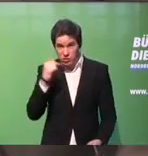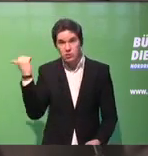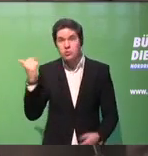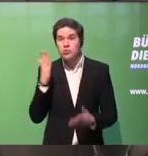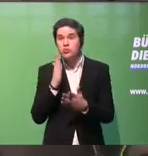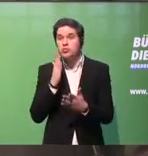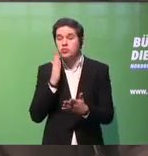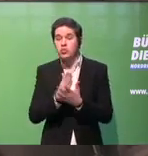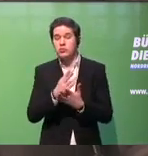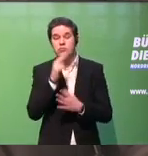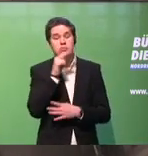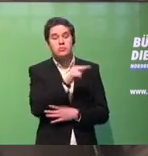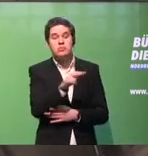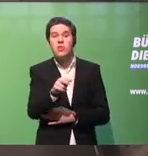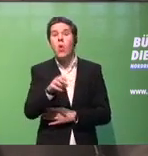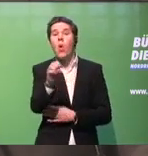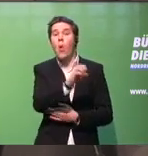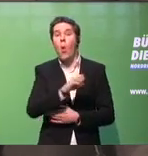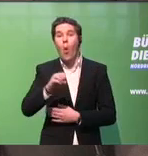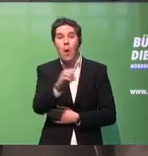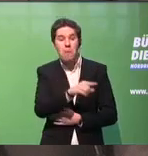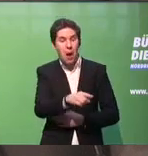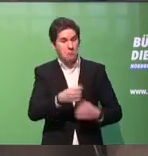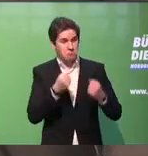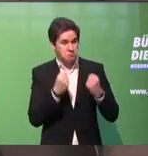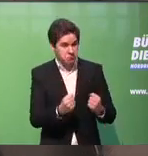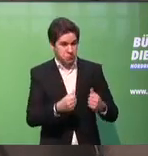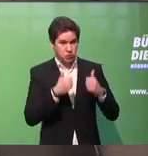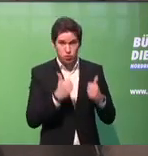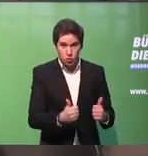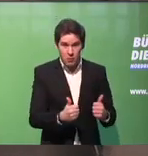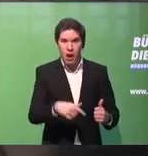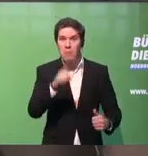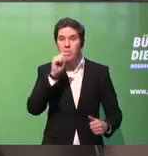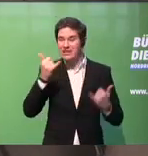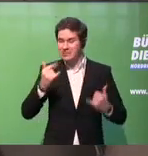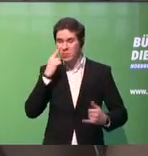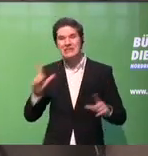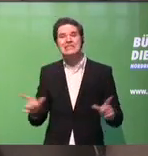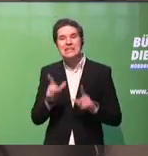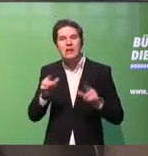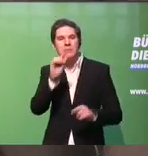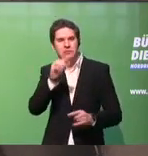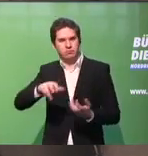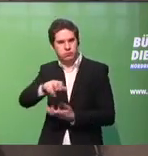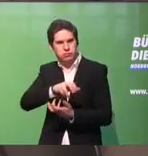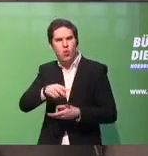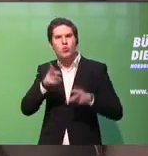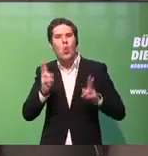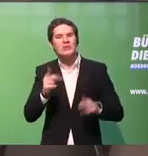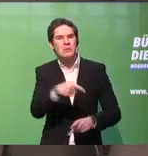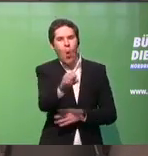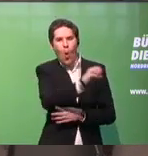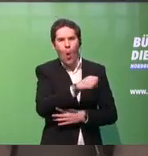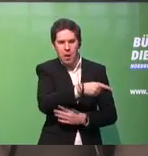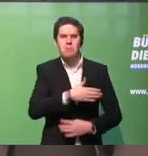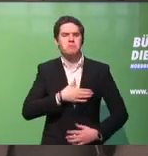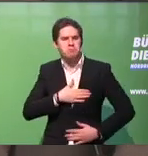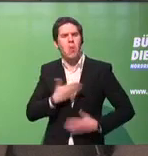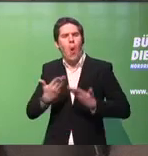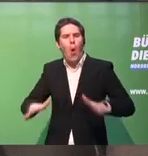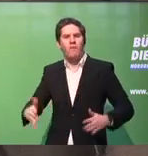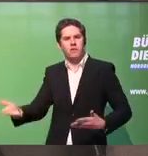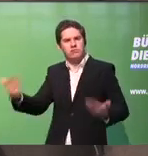darauf angewiesen, dass es in Europa eine Stimme gibt, die auch in stürmischen Zeiten zu einem offenen Europa für alle und